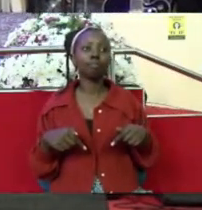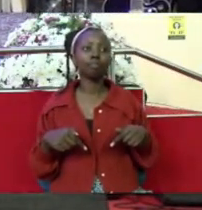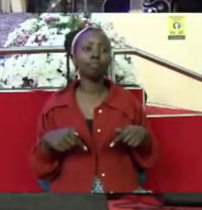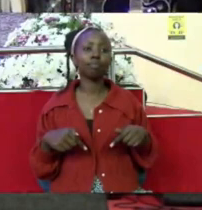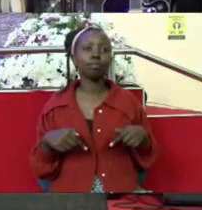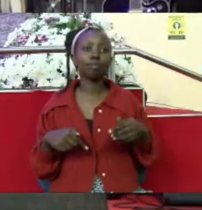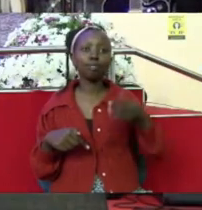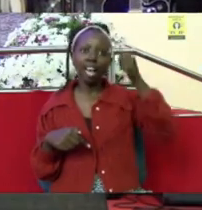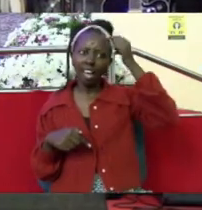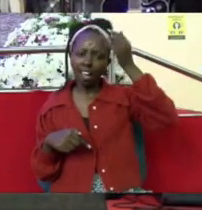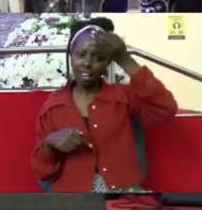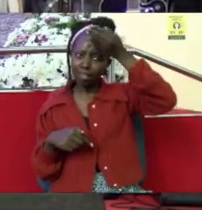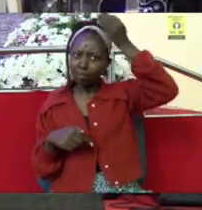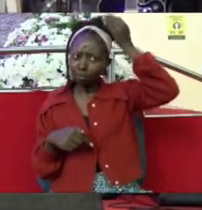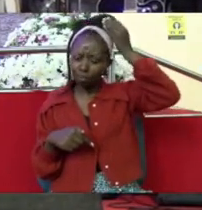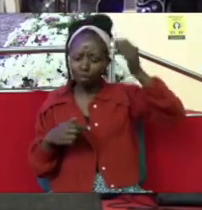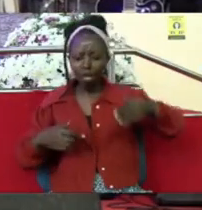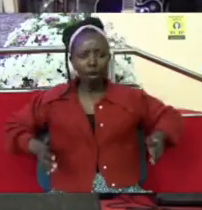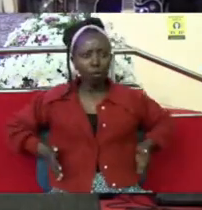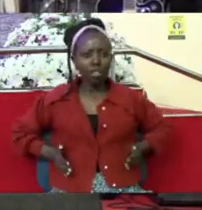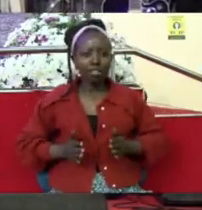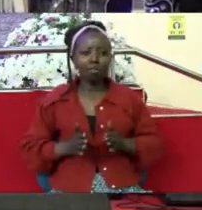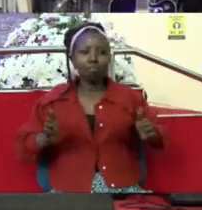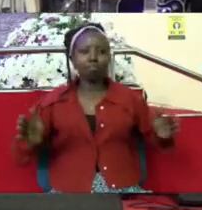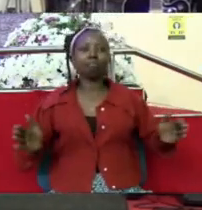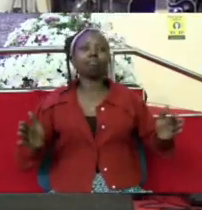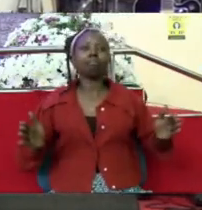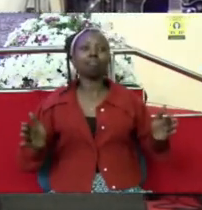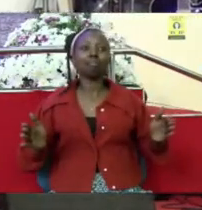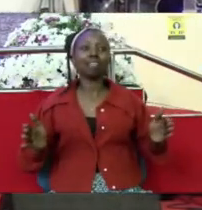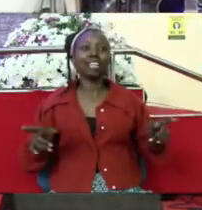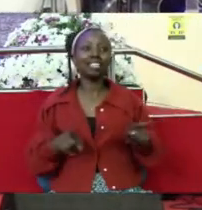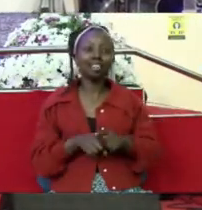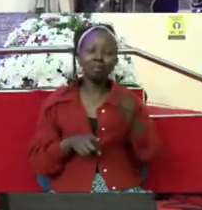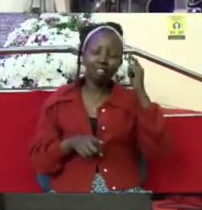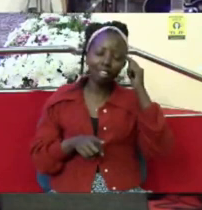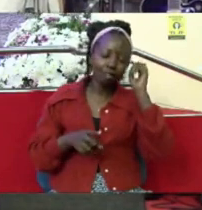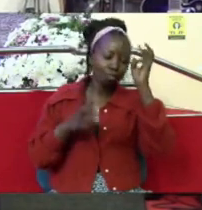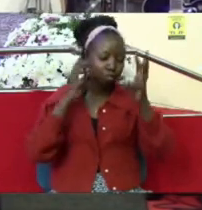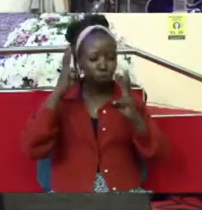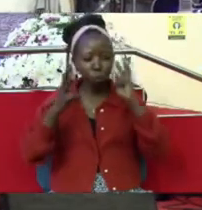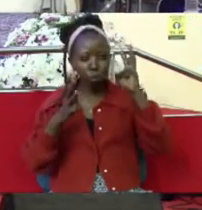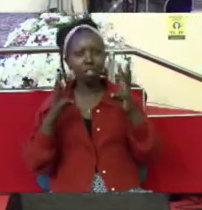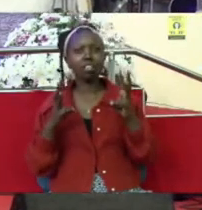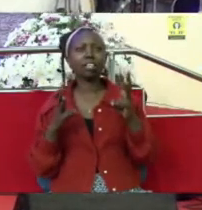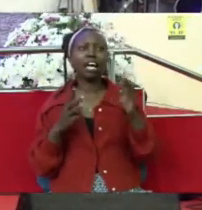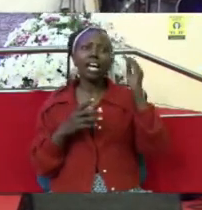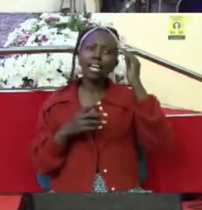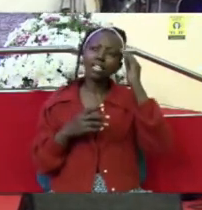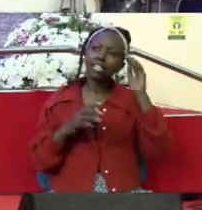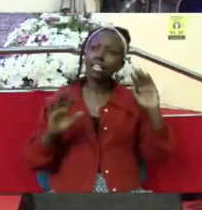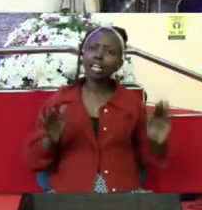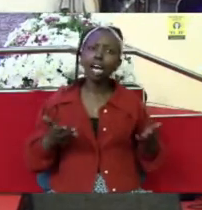Hairline iko na recession. Waistline iko na inflation. Na depression. And we think it is only happening to